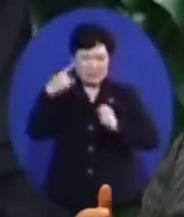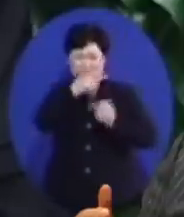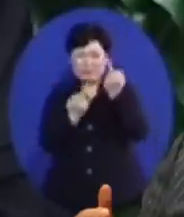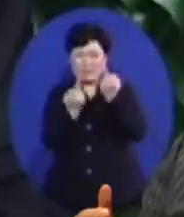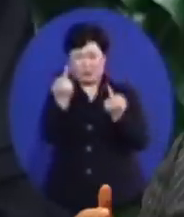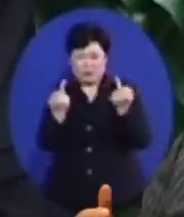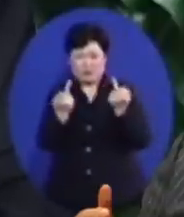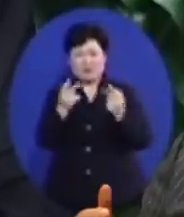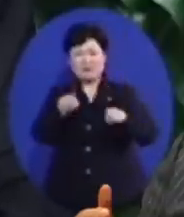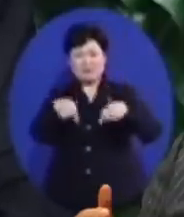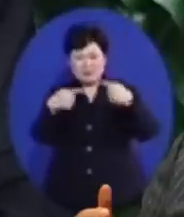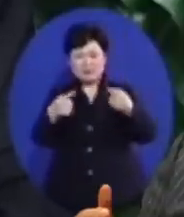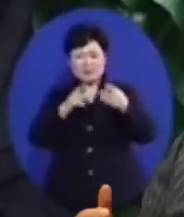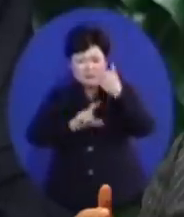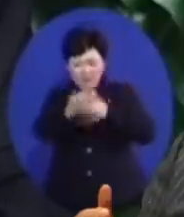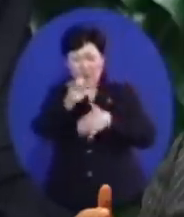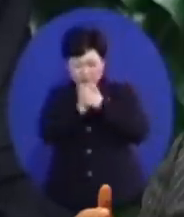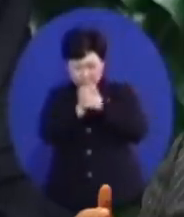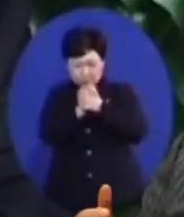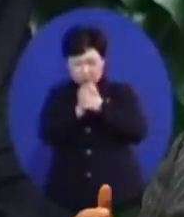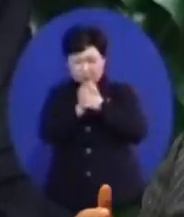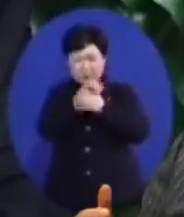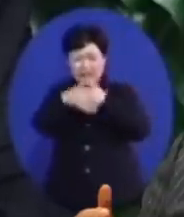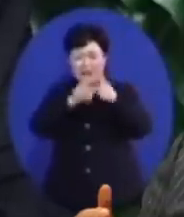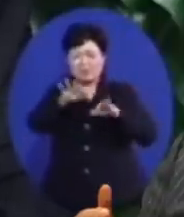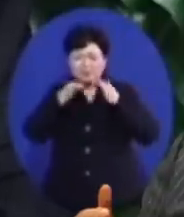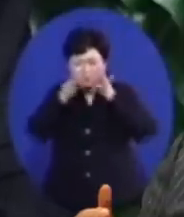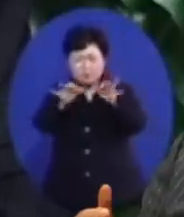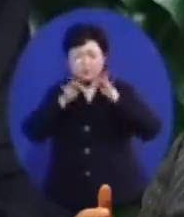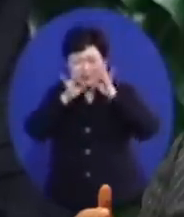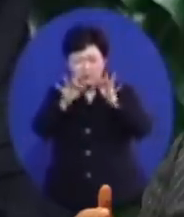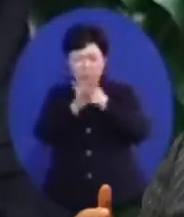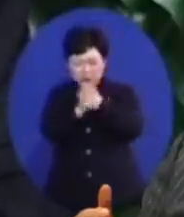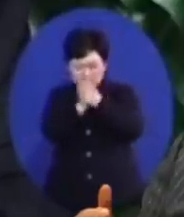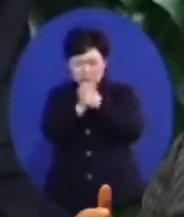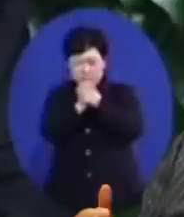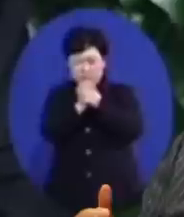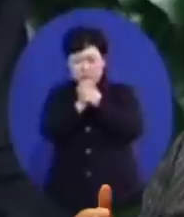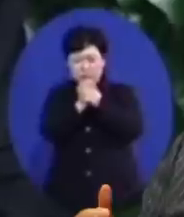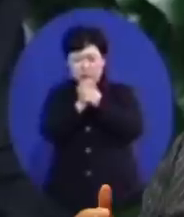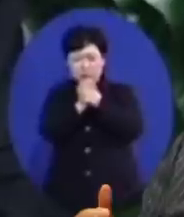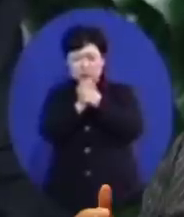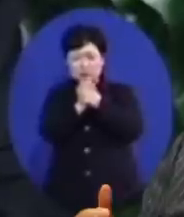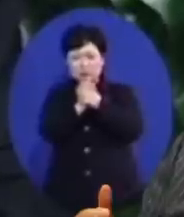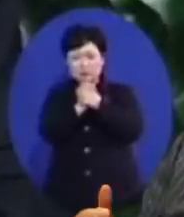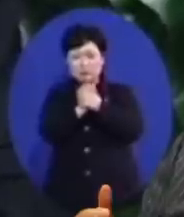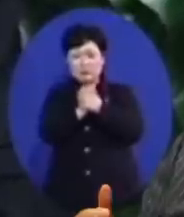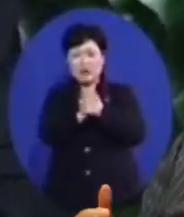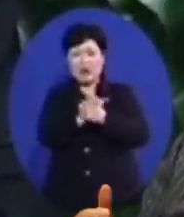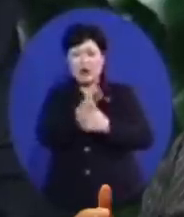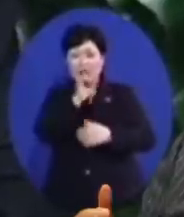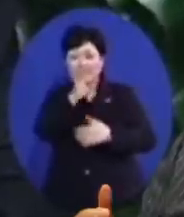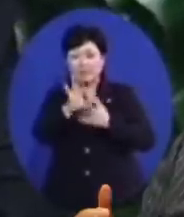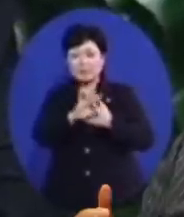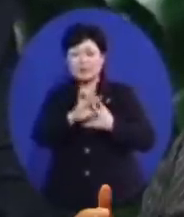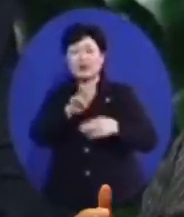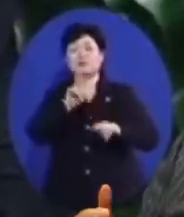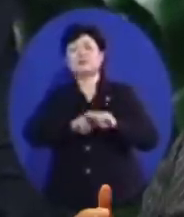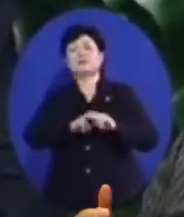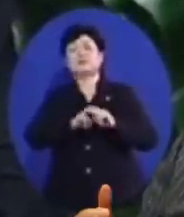기도원에서 철회하고 기도하며 하나님께 부르짖고 기도 안 나오든 앉아있어도 좋아요. 그냥 앉아 하나님은